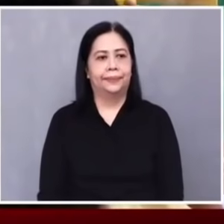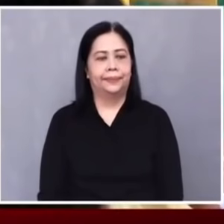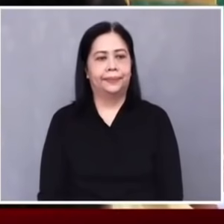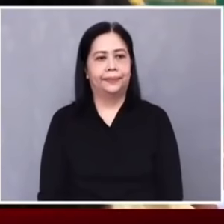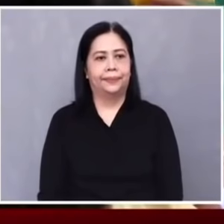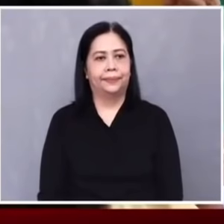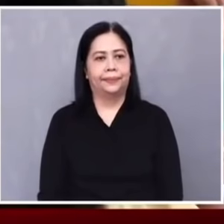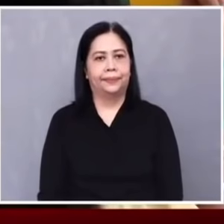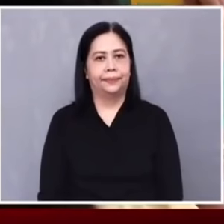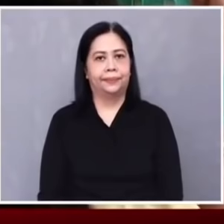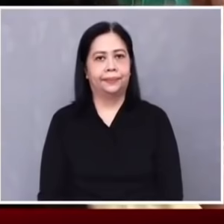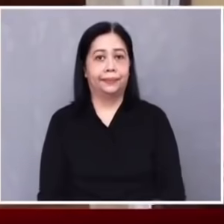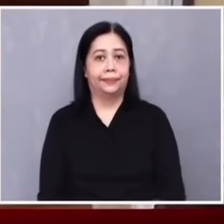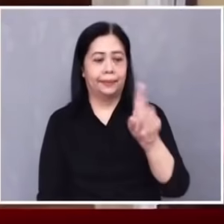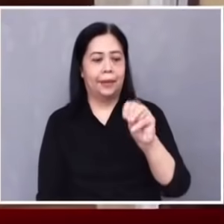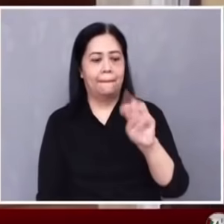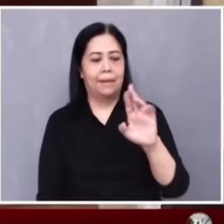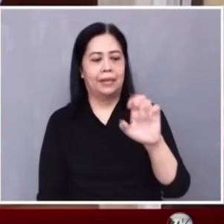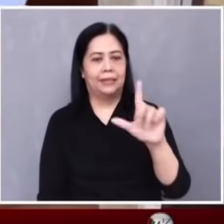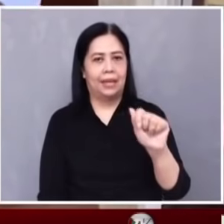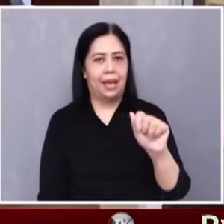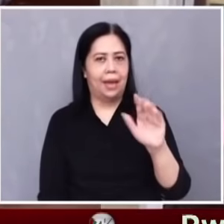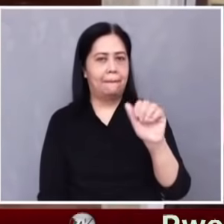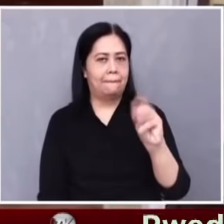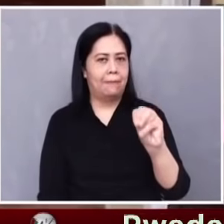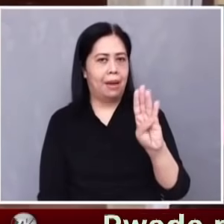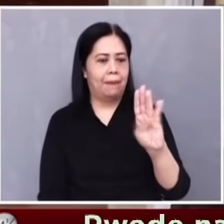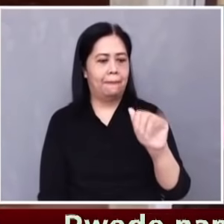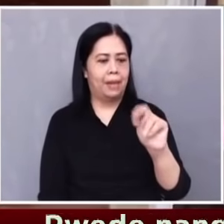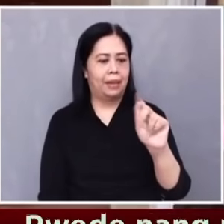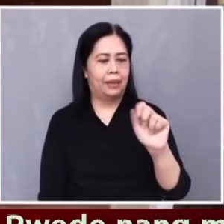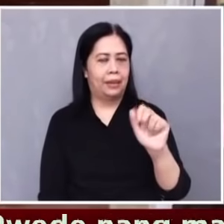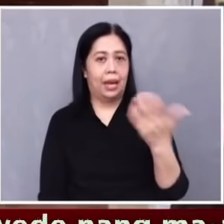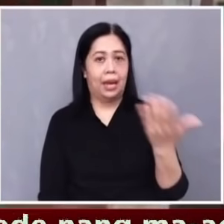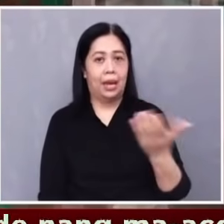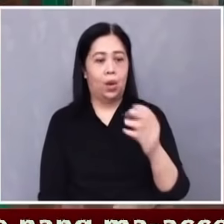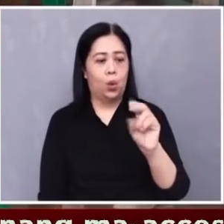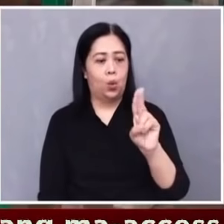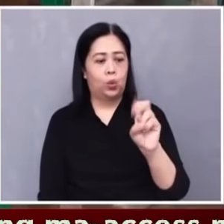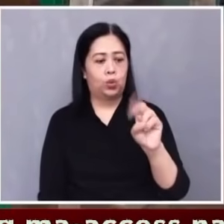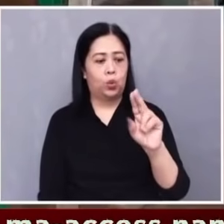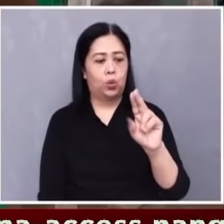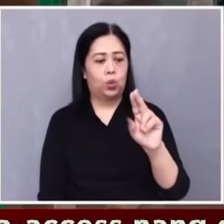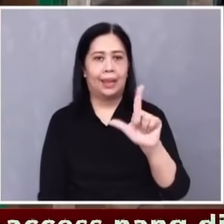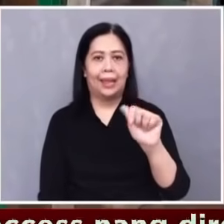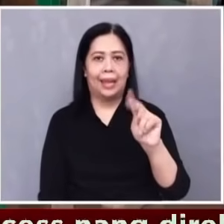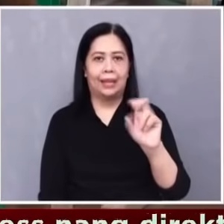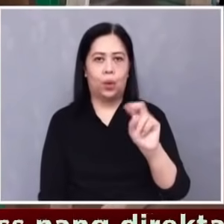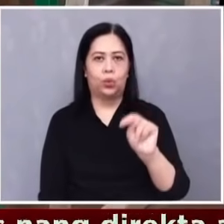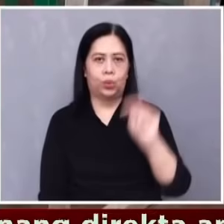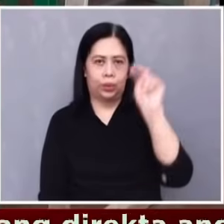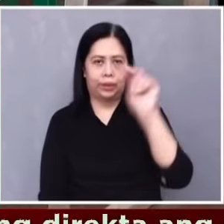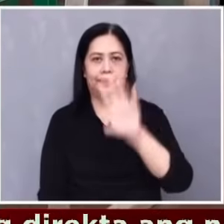Isa ang Maricela T. Mabanta National High School sa Kauswagan, Lanao del Norte sa mga nakasama sa pilot face-to-face classes